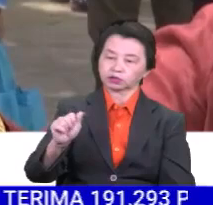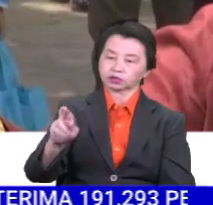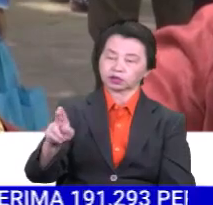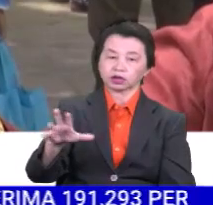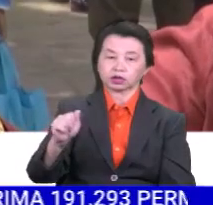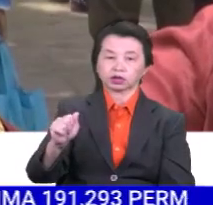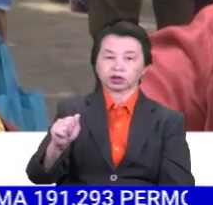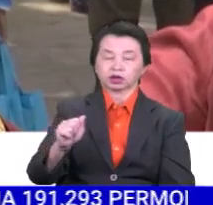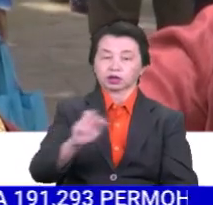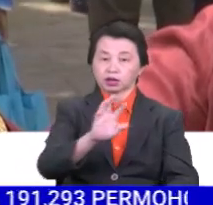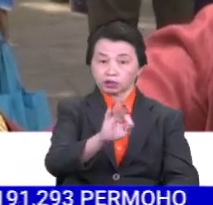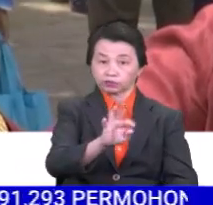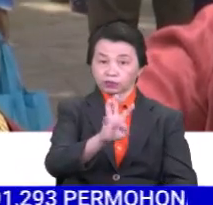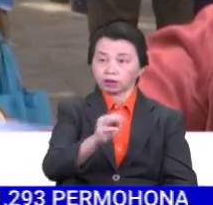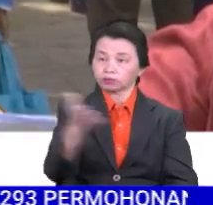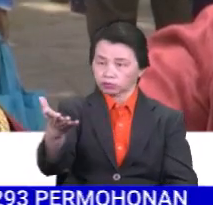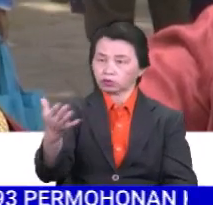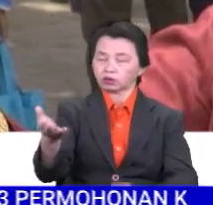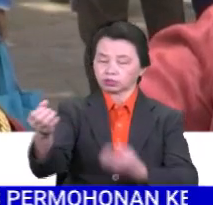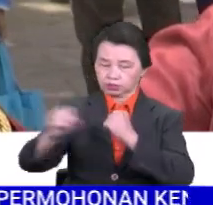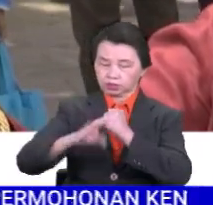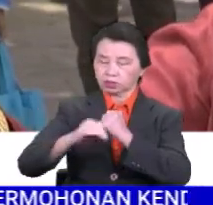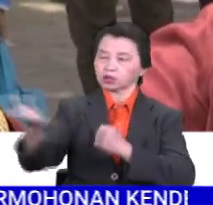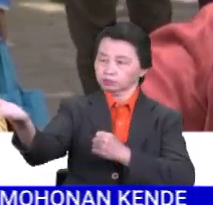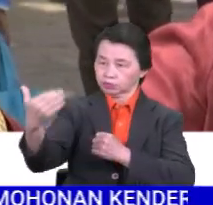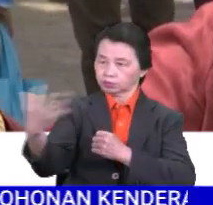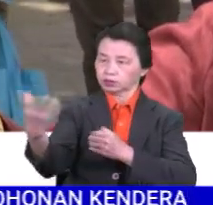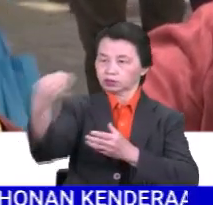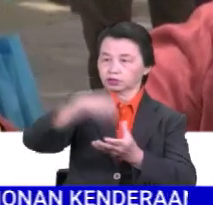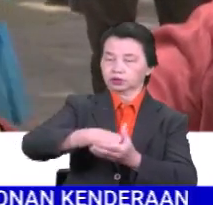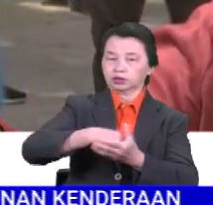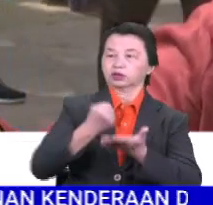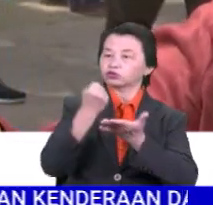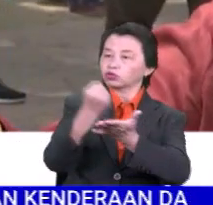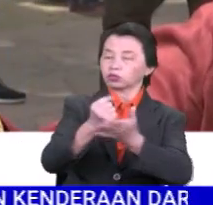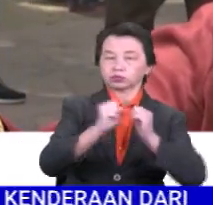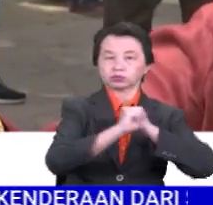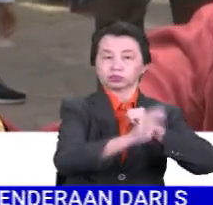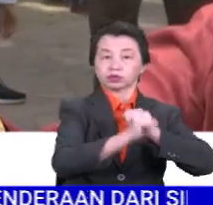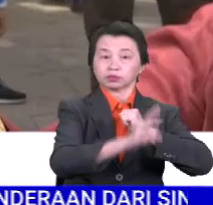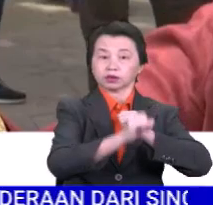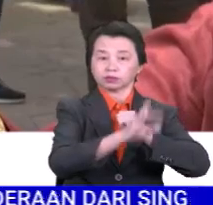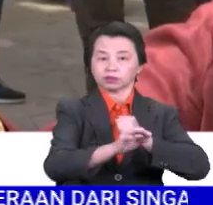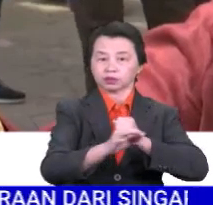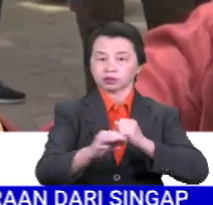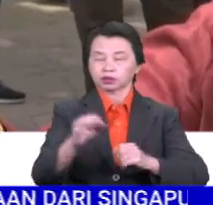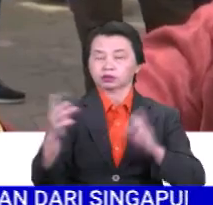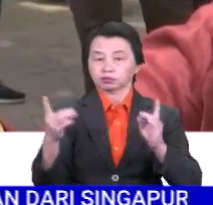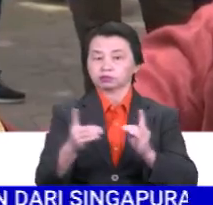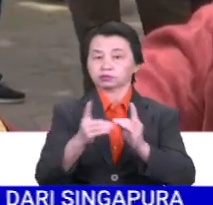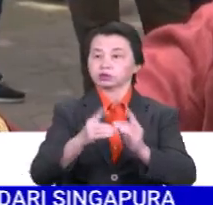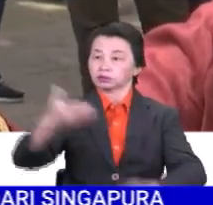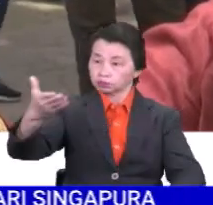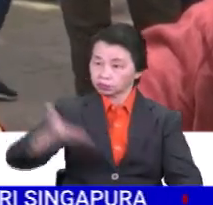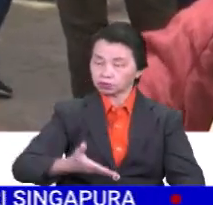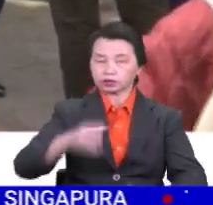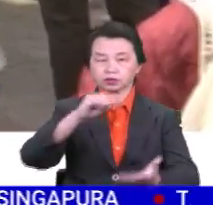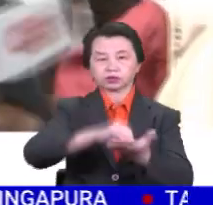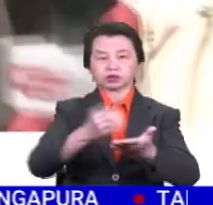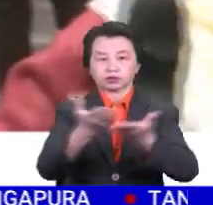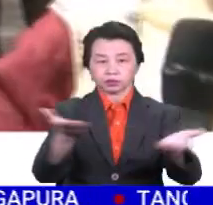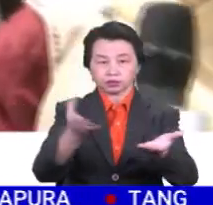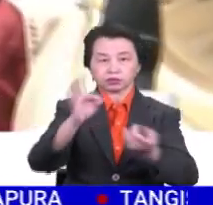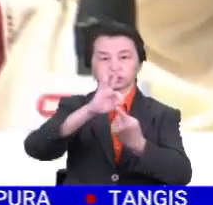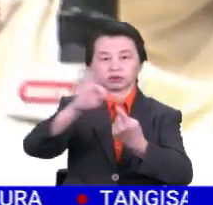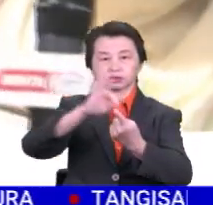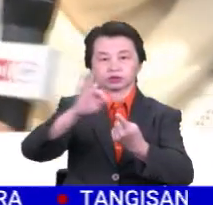masuk iklan di Mutiara FM ni, dan ini tujuan kami sebenarnya, RDL Meet and Greet di Mutiara FM.